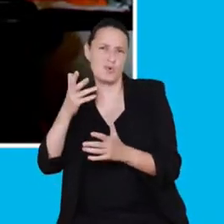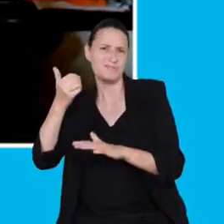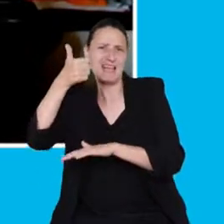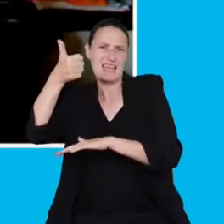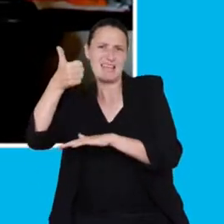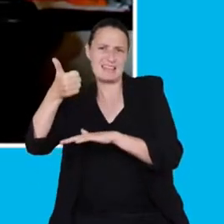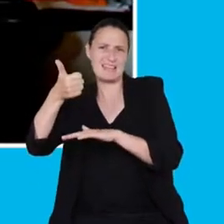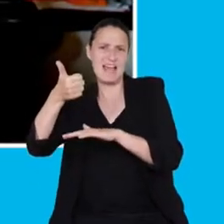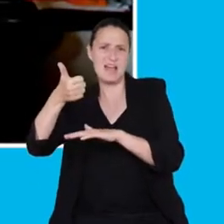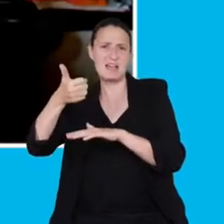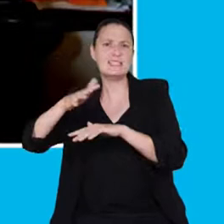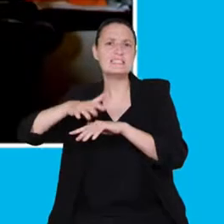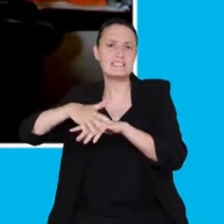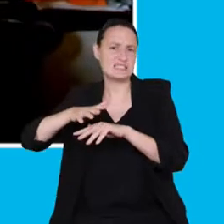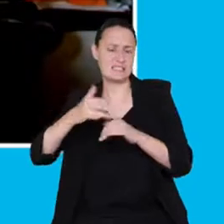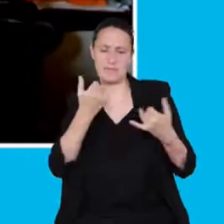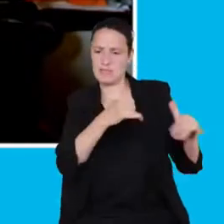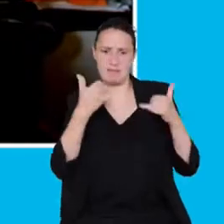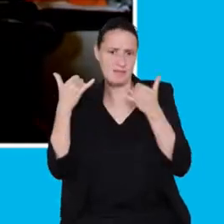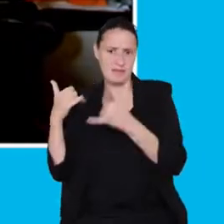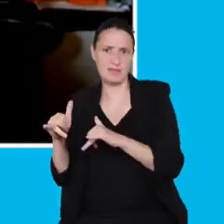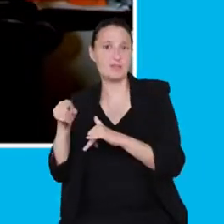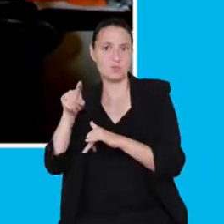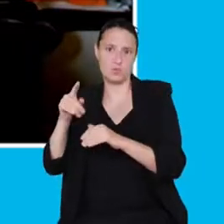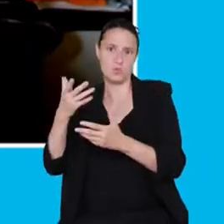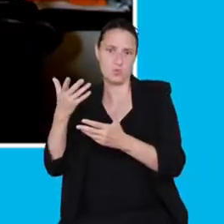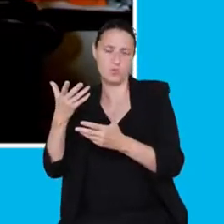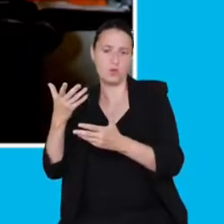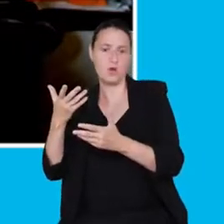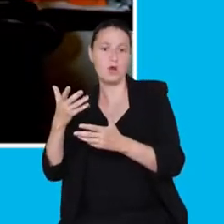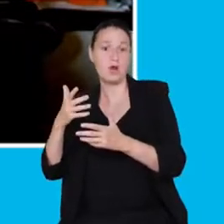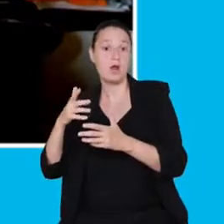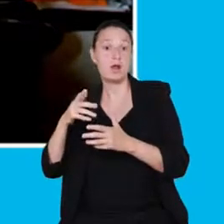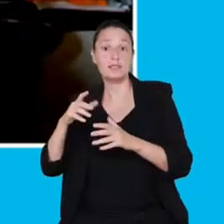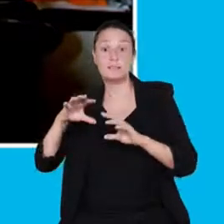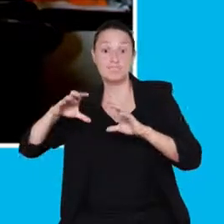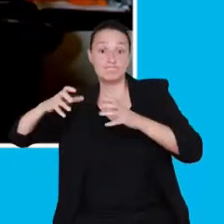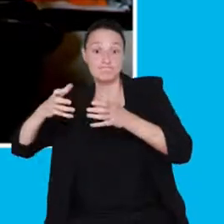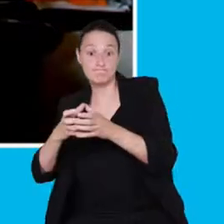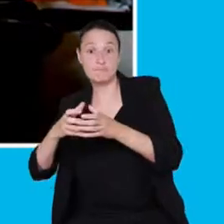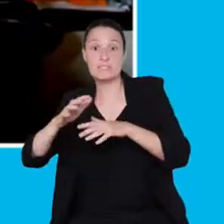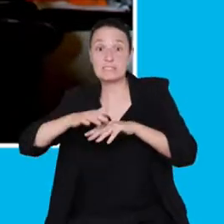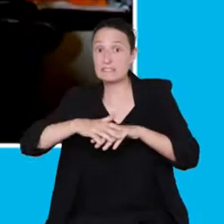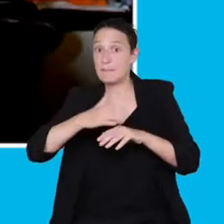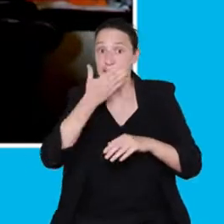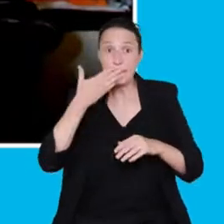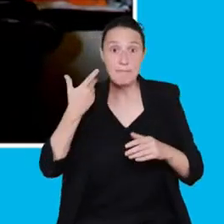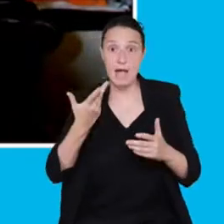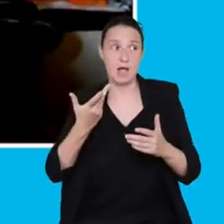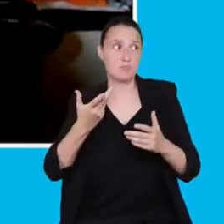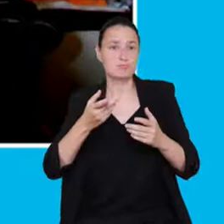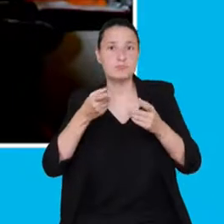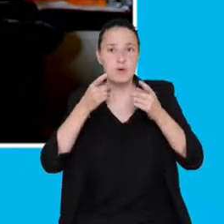i tu chyba nie ma wątpliwości, że w ustroju, w którym nie wolno wyrażać opinii